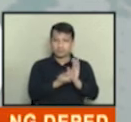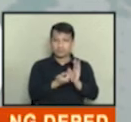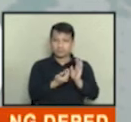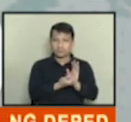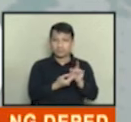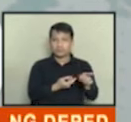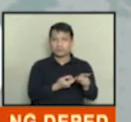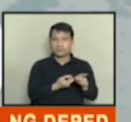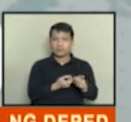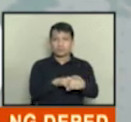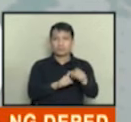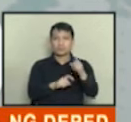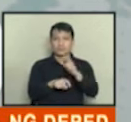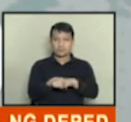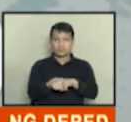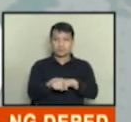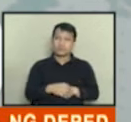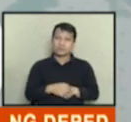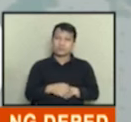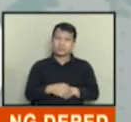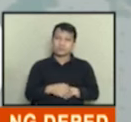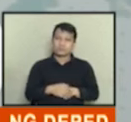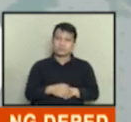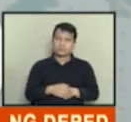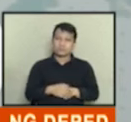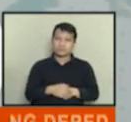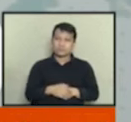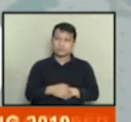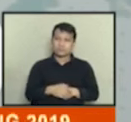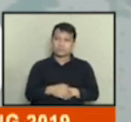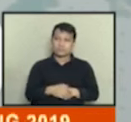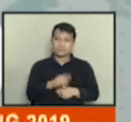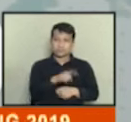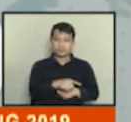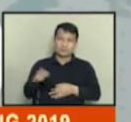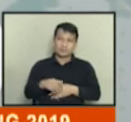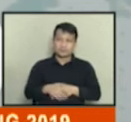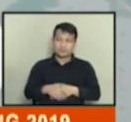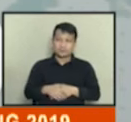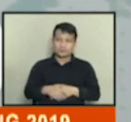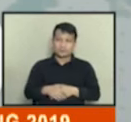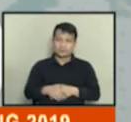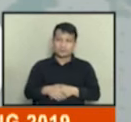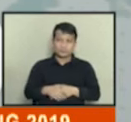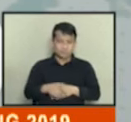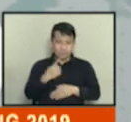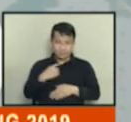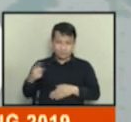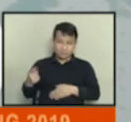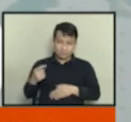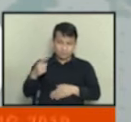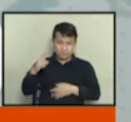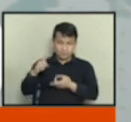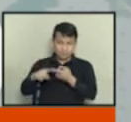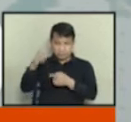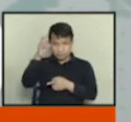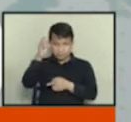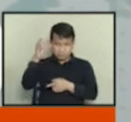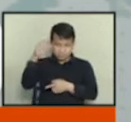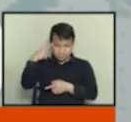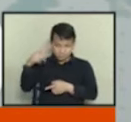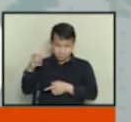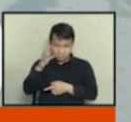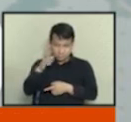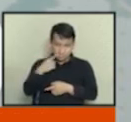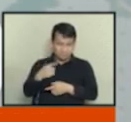dalawa, kayo'y mapupusasan at mga kalaboso. Maliban na lang kung makipag-areglo ka sa kanila, sir. Paano kung magmamakaawat sa kumpare at iyak sa'yo, luludlod